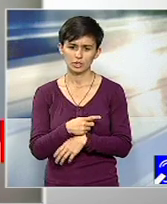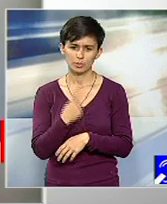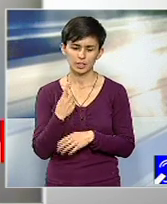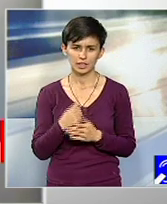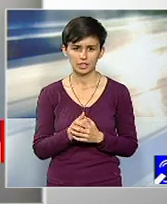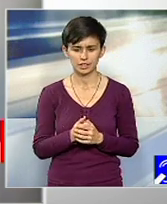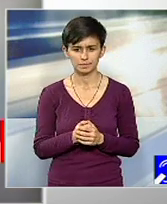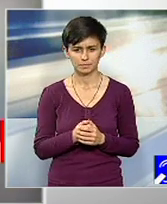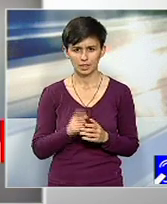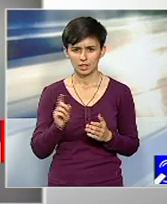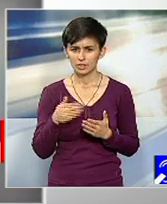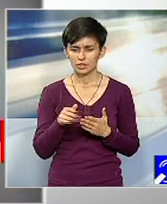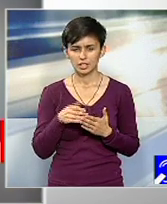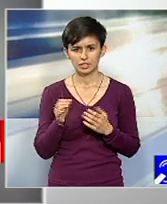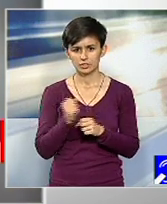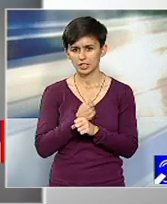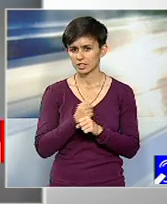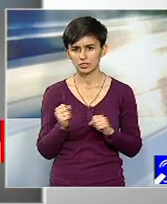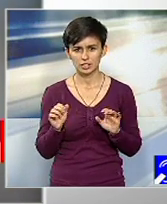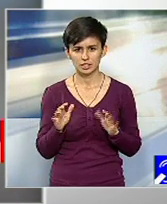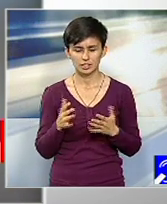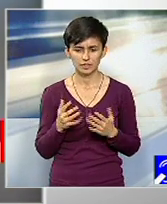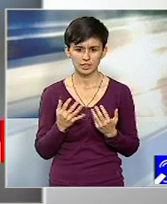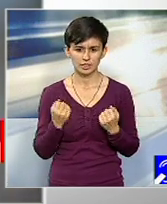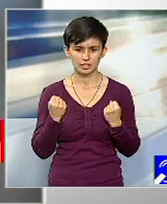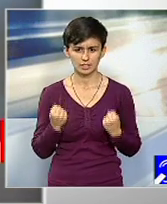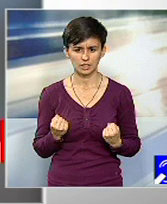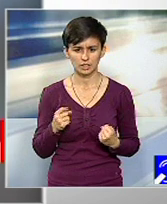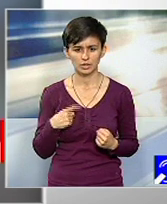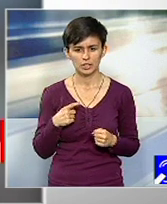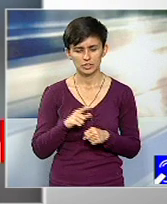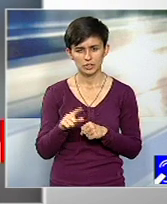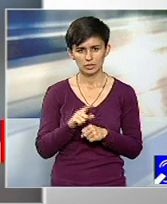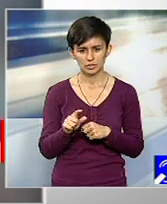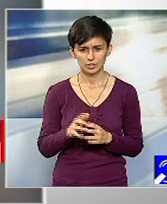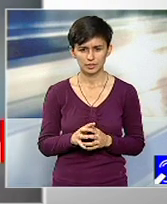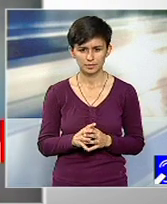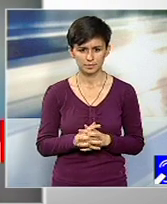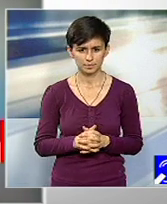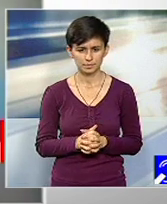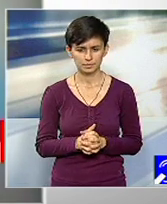Paolo este: nu renunța niciodată, indiferent de cât de greu poate părea un lucru.